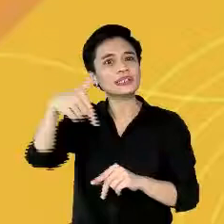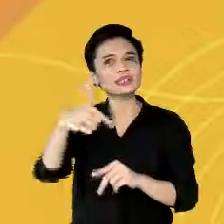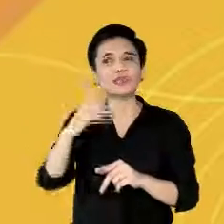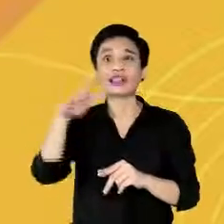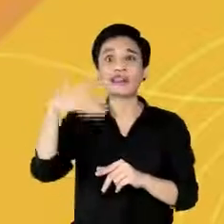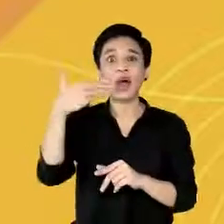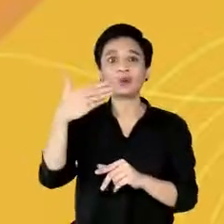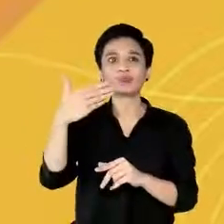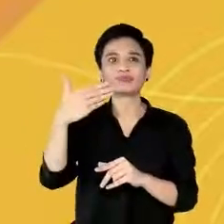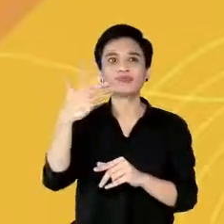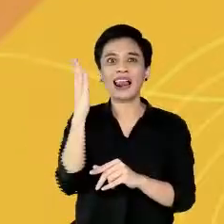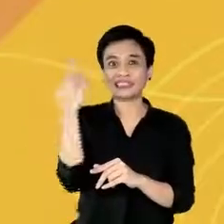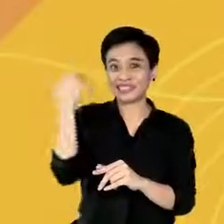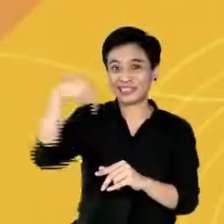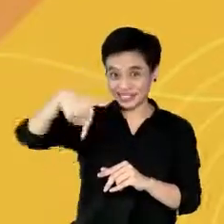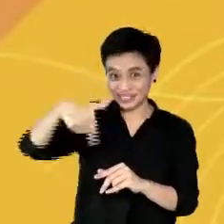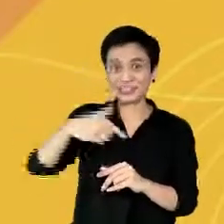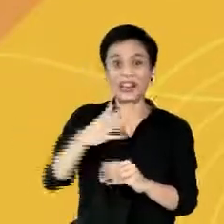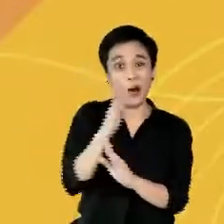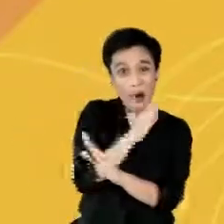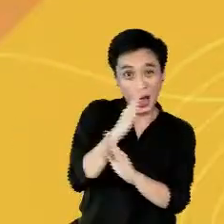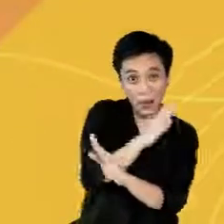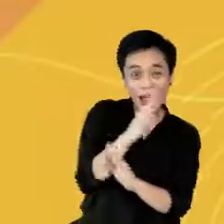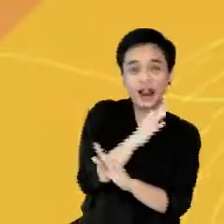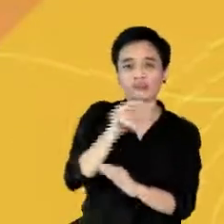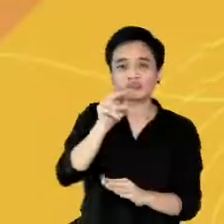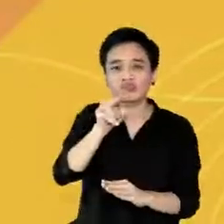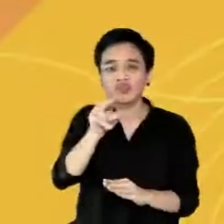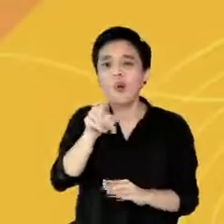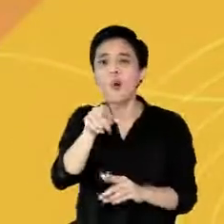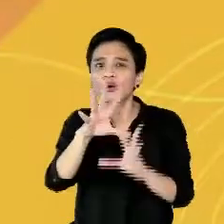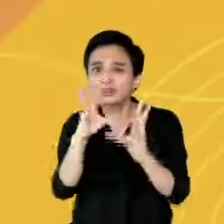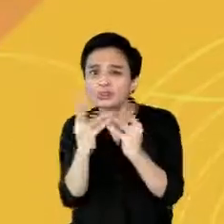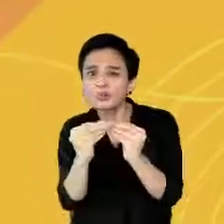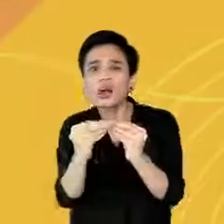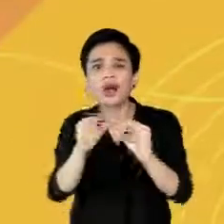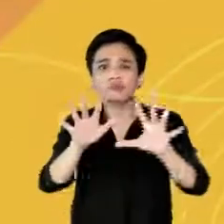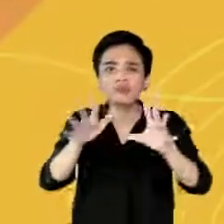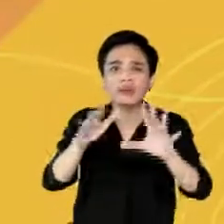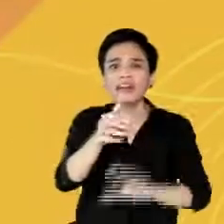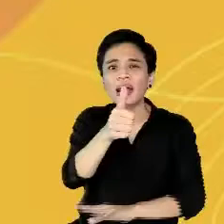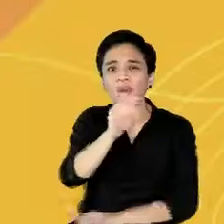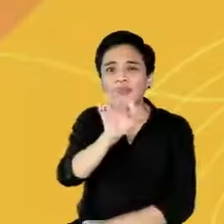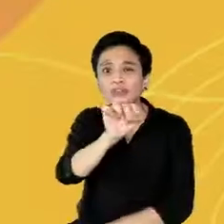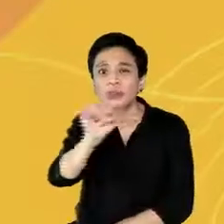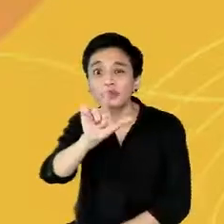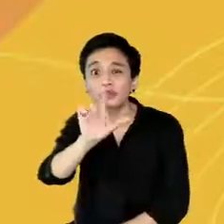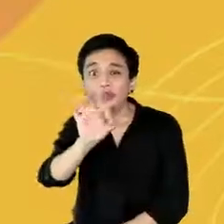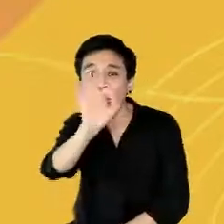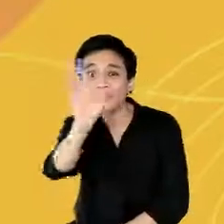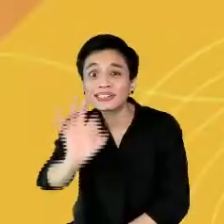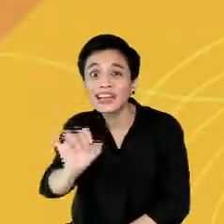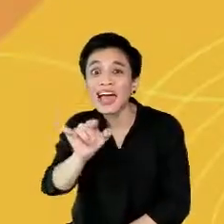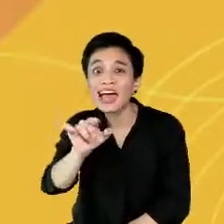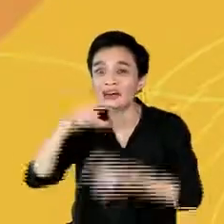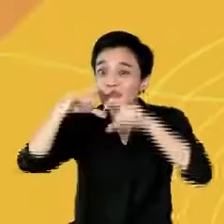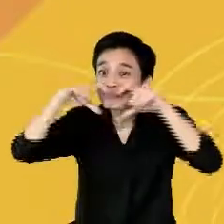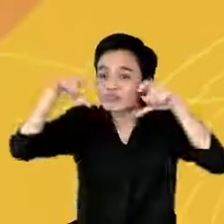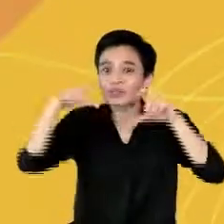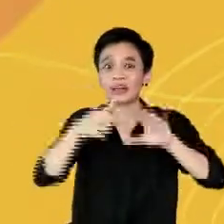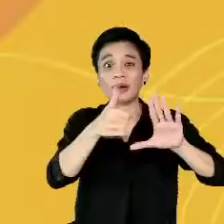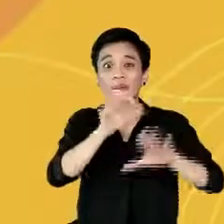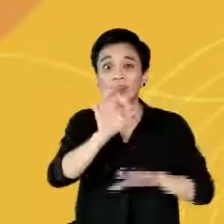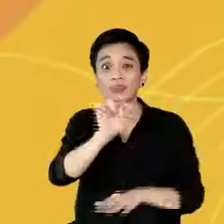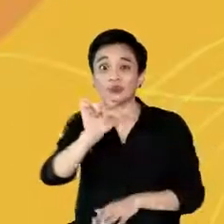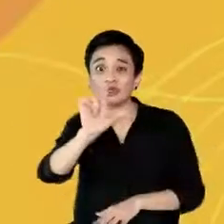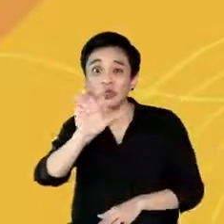tahun lalu seperti tadi posisi saat itu angkanya disekitar 60-70 untuk pemakaian masker tapi